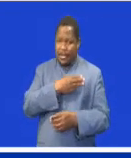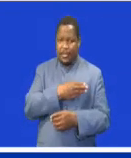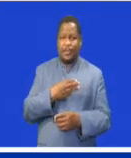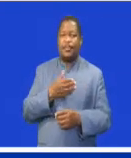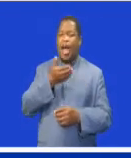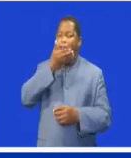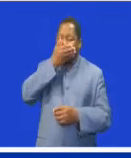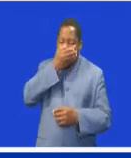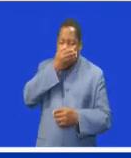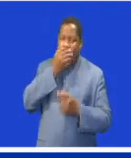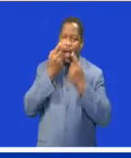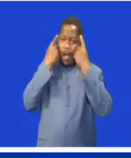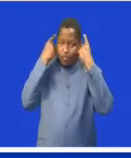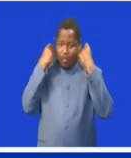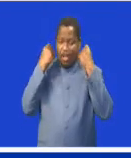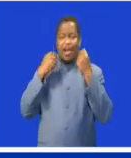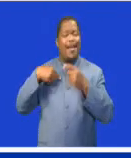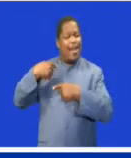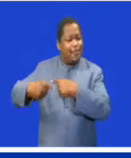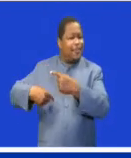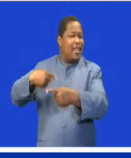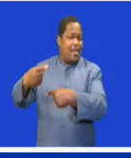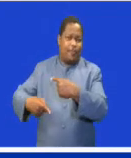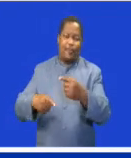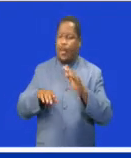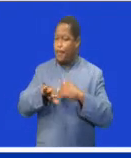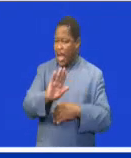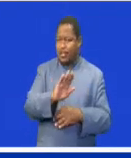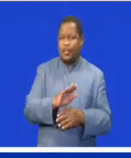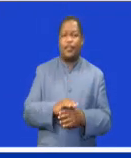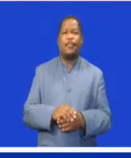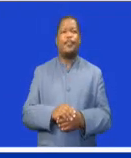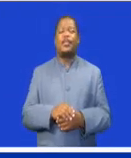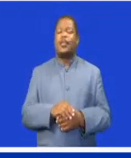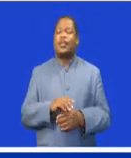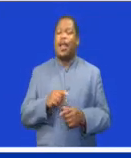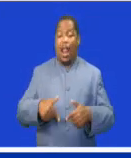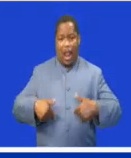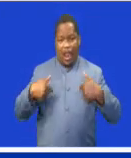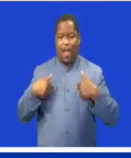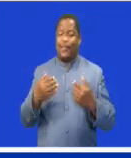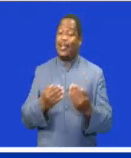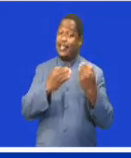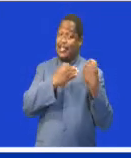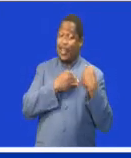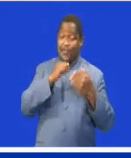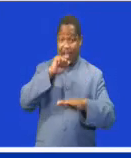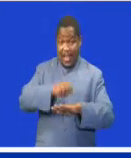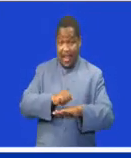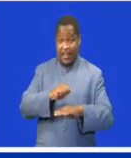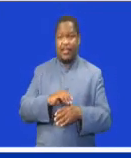sonke isikhathi bekunene. Emamask ayasiphephisa, uyigqoke ngendlela lefanele. Nasithi gqoke